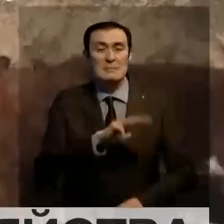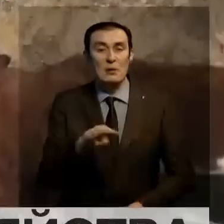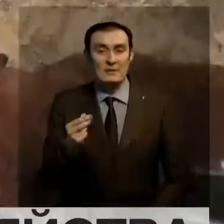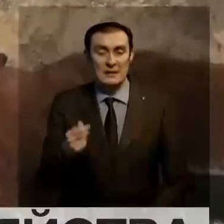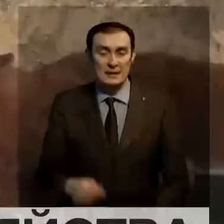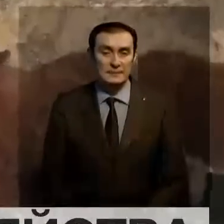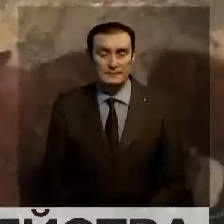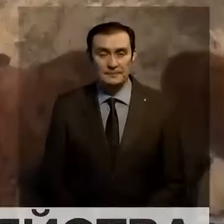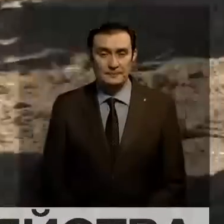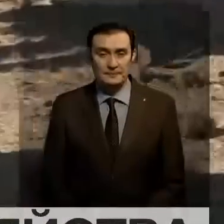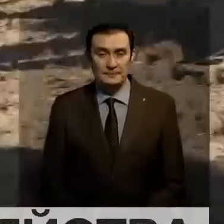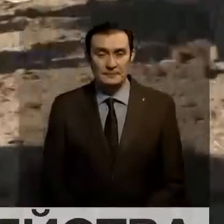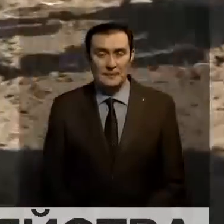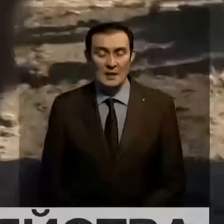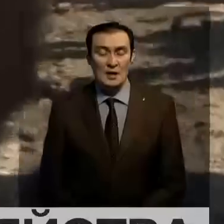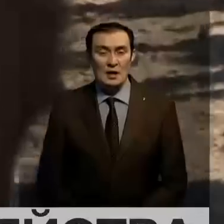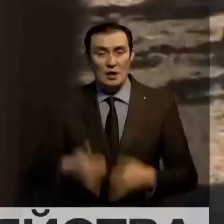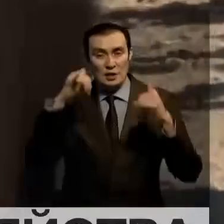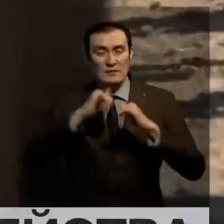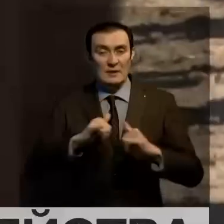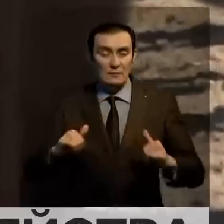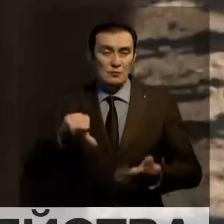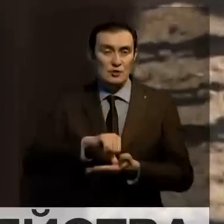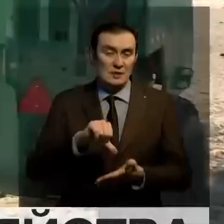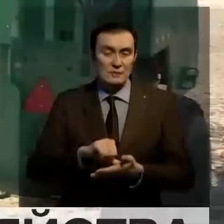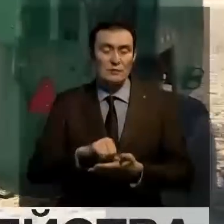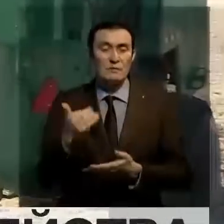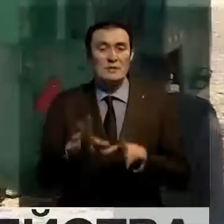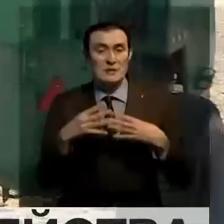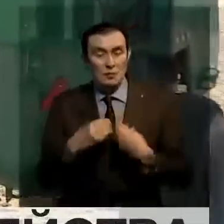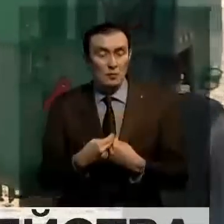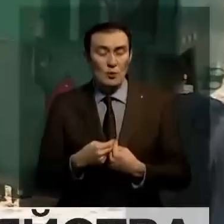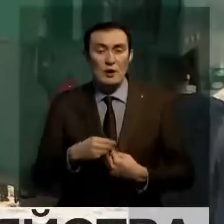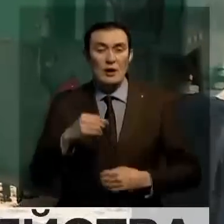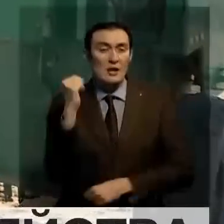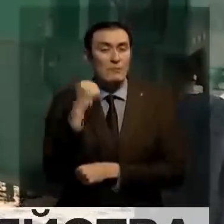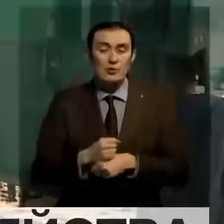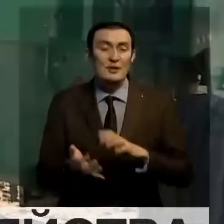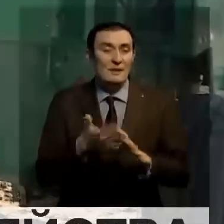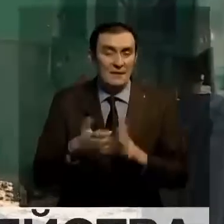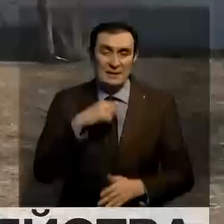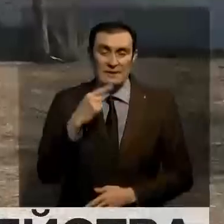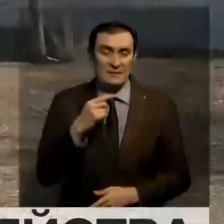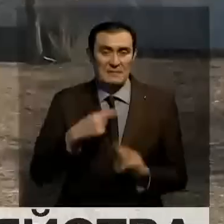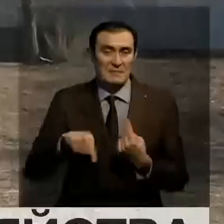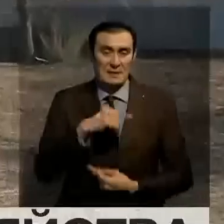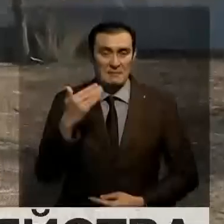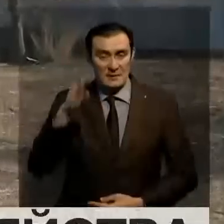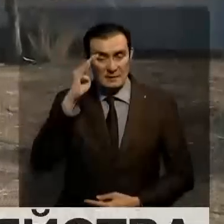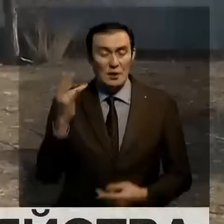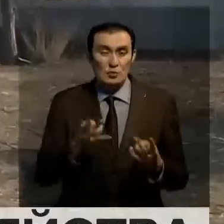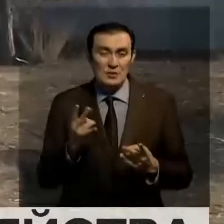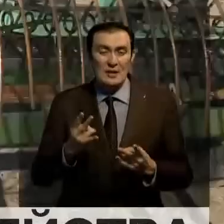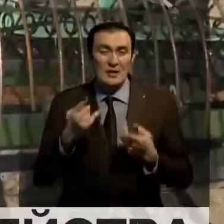тенге. В животноводстве задействованы все члены семьи, однако рабочих рук все равно не хватало, рассказывает предприниматель. Нужна